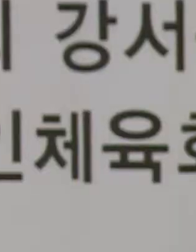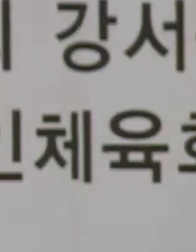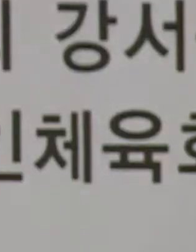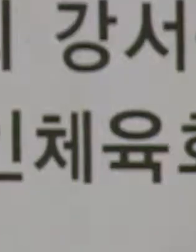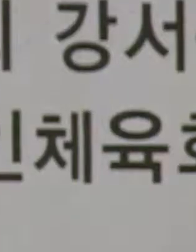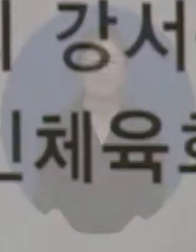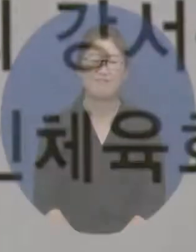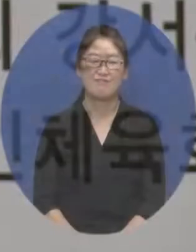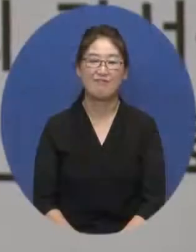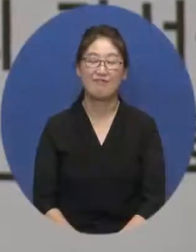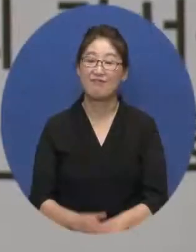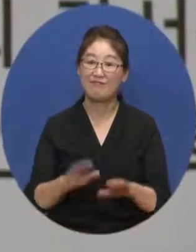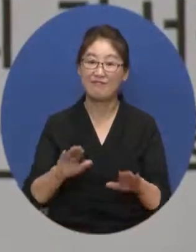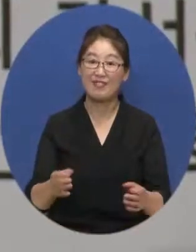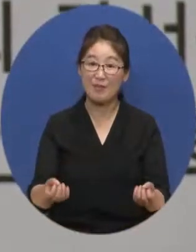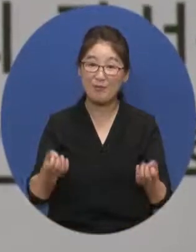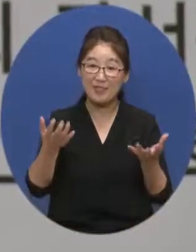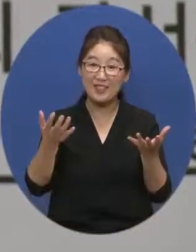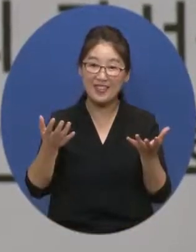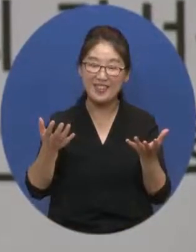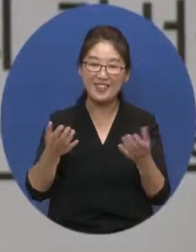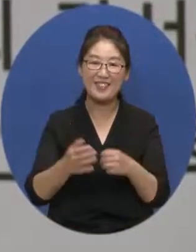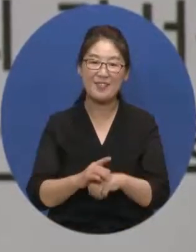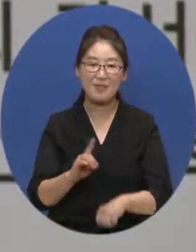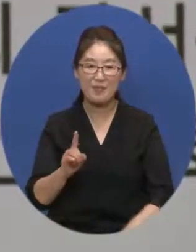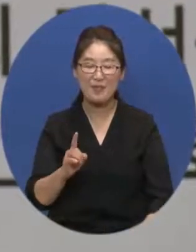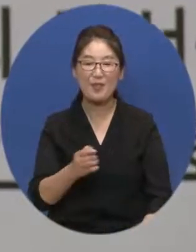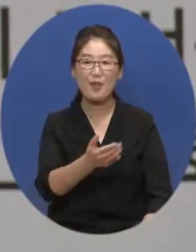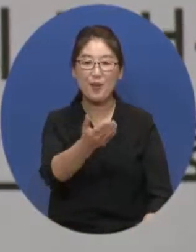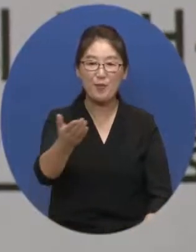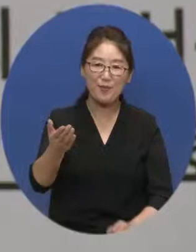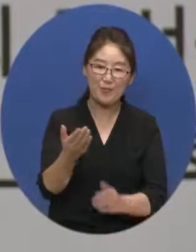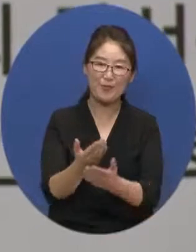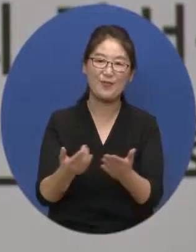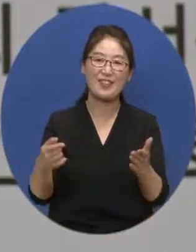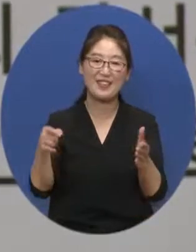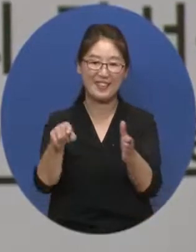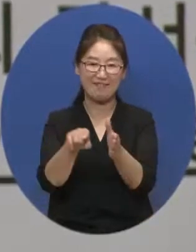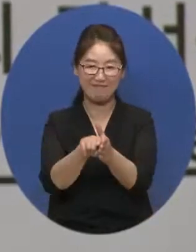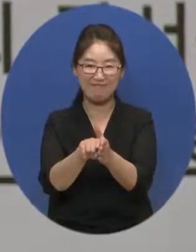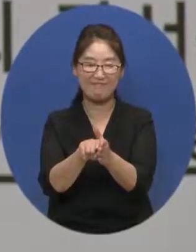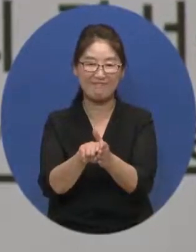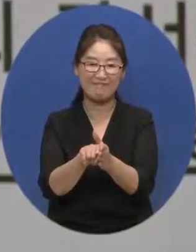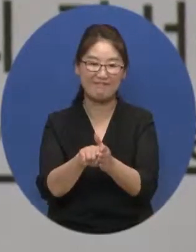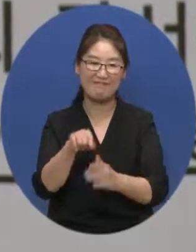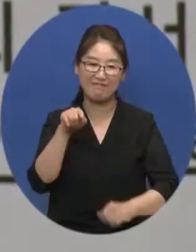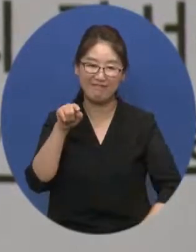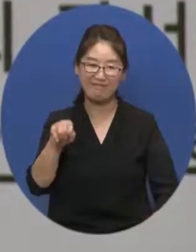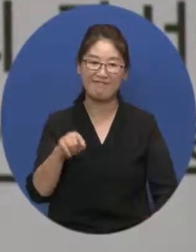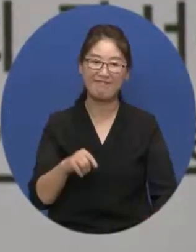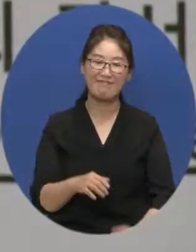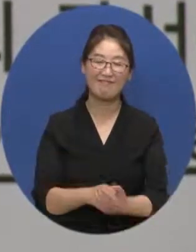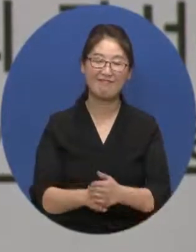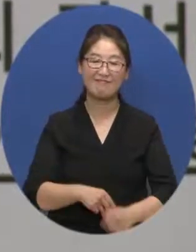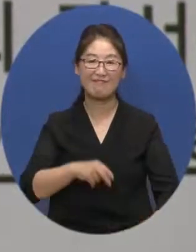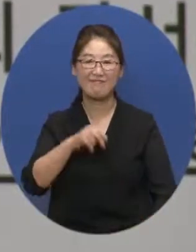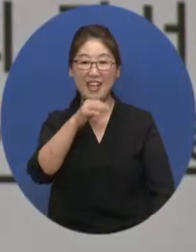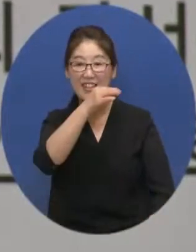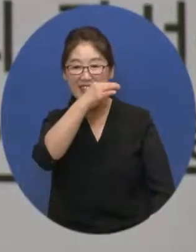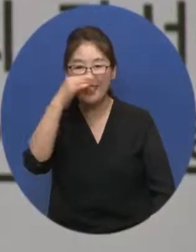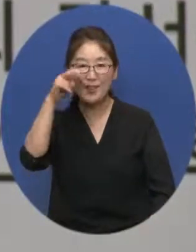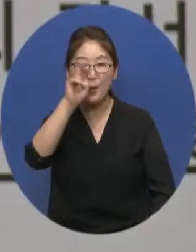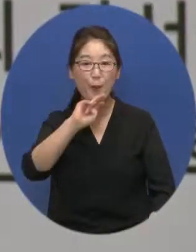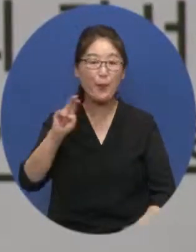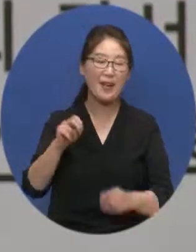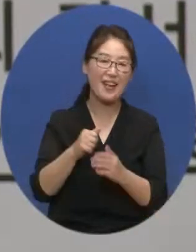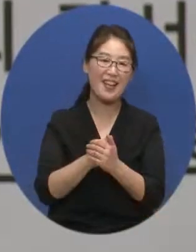아, 오늘 이 공연은 여러분들을 위한 공연입니다. 아, 신나는 노래 맞춰서 춤도 추시고 좋아하시는